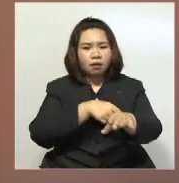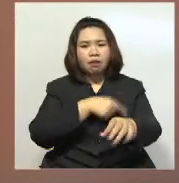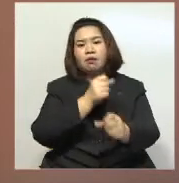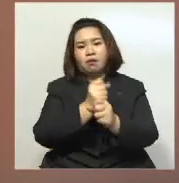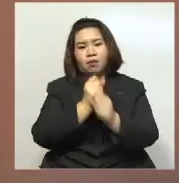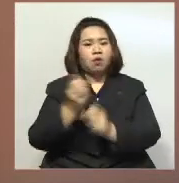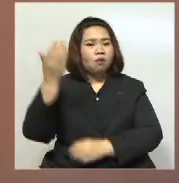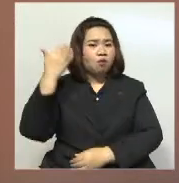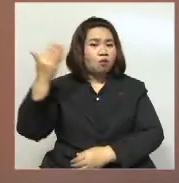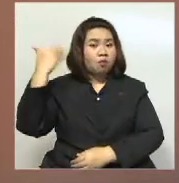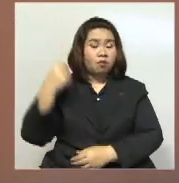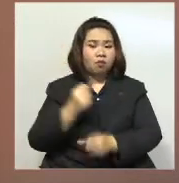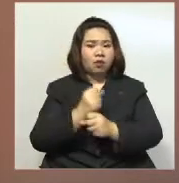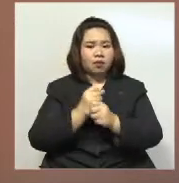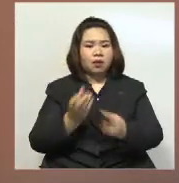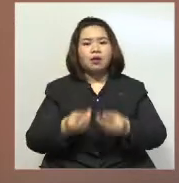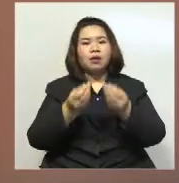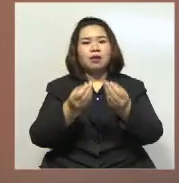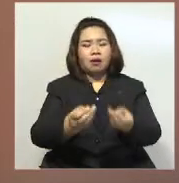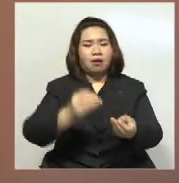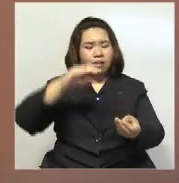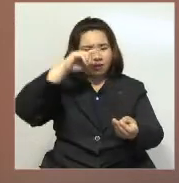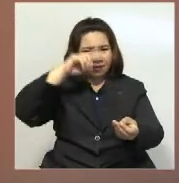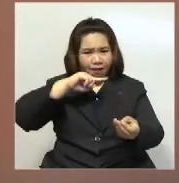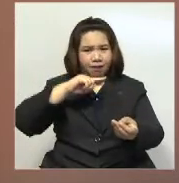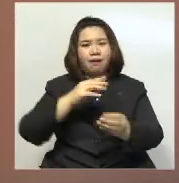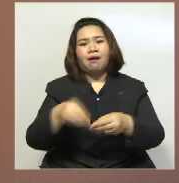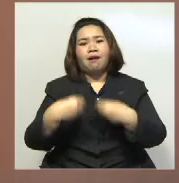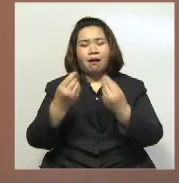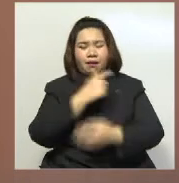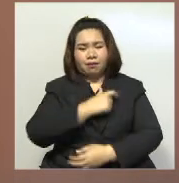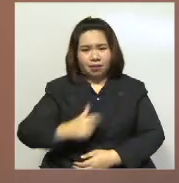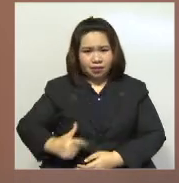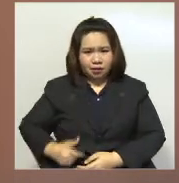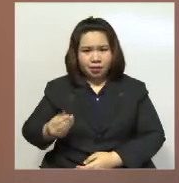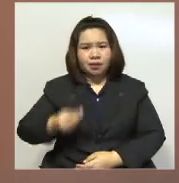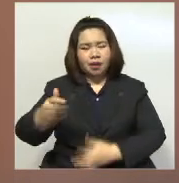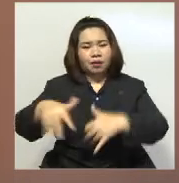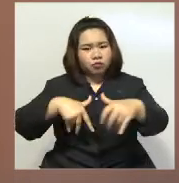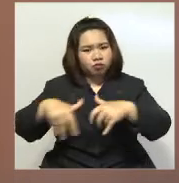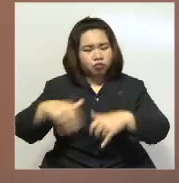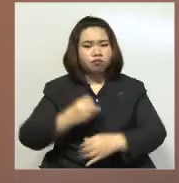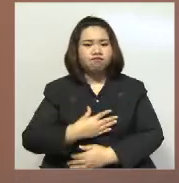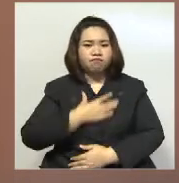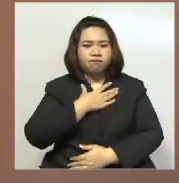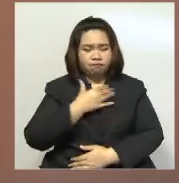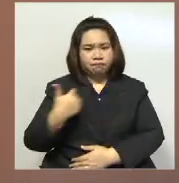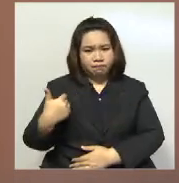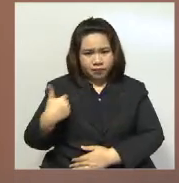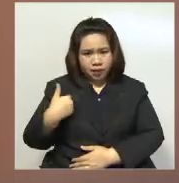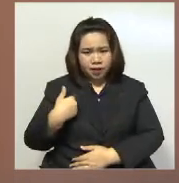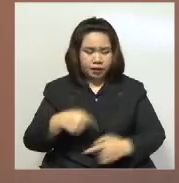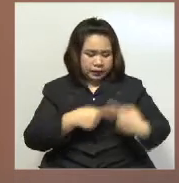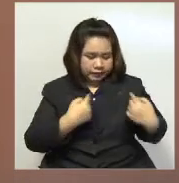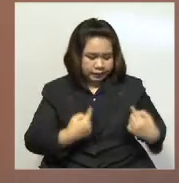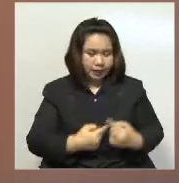ที่ผ่านมาได้ปฏิบัติหน้าที่เพื่อกองทัพประเทศชาติและราชบัลลังก์นับเป็นเกียรติของความภาคภูมิใจและทุ่มเ